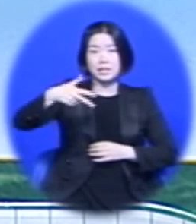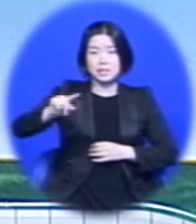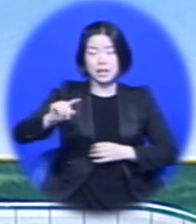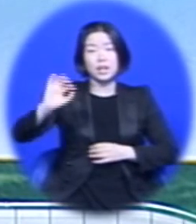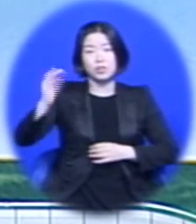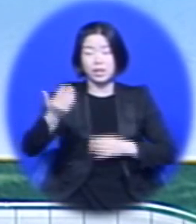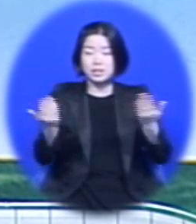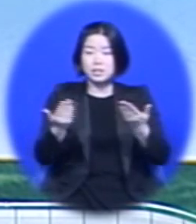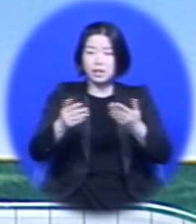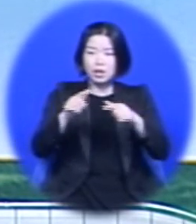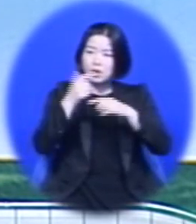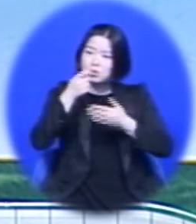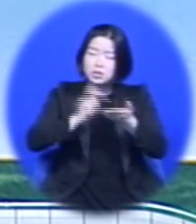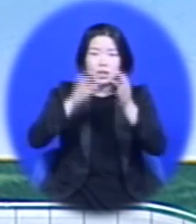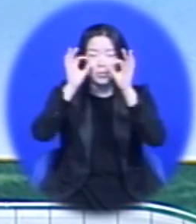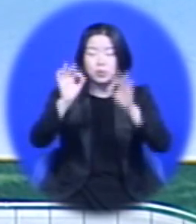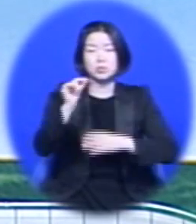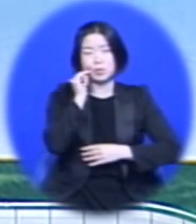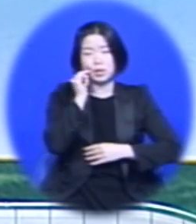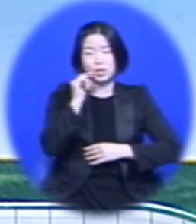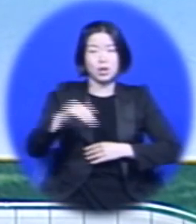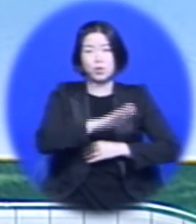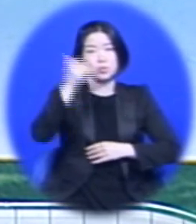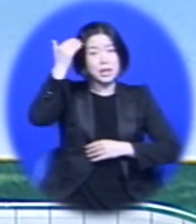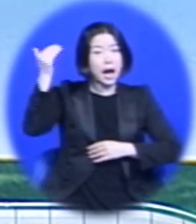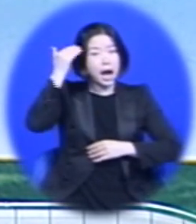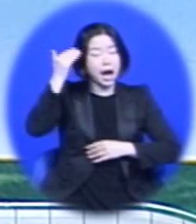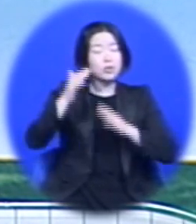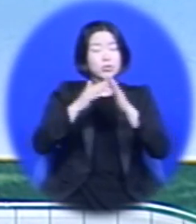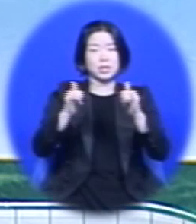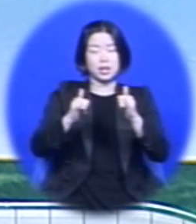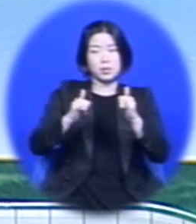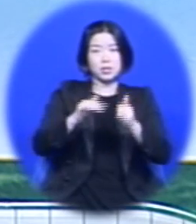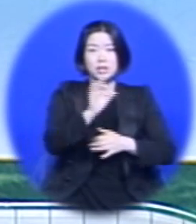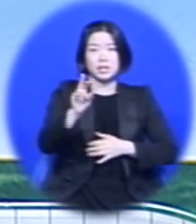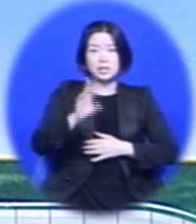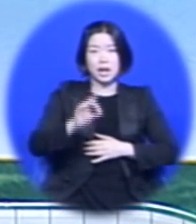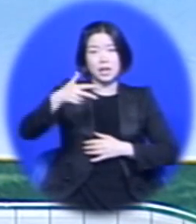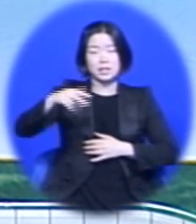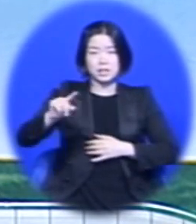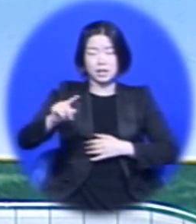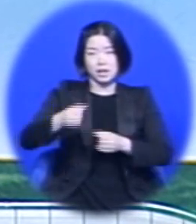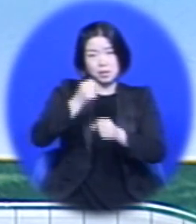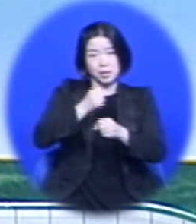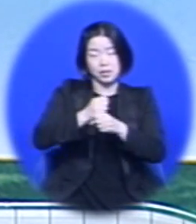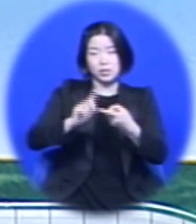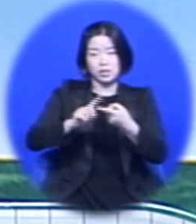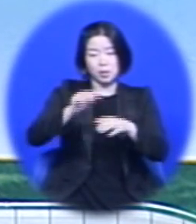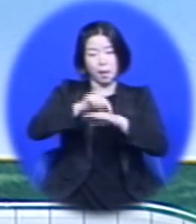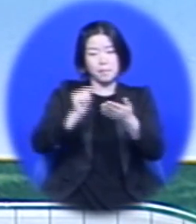흔히 보지를 않습니다. 우리 한국 사람들은 양자 삼는 일에 대해서 굉장히 마음이 이렇게 닫혀